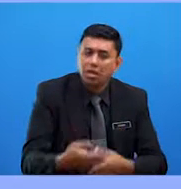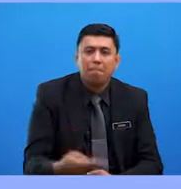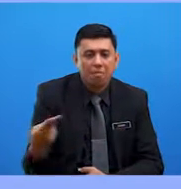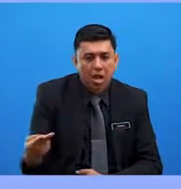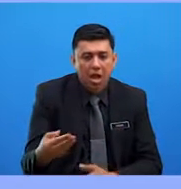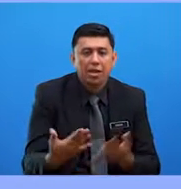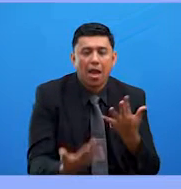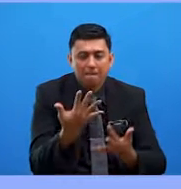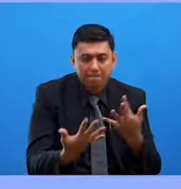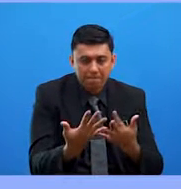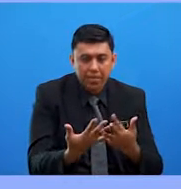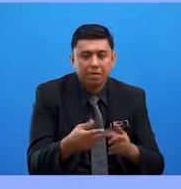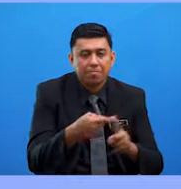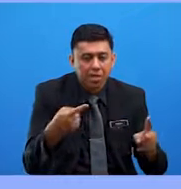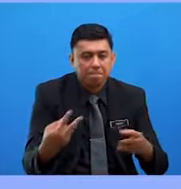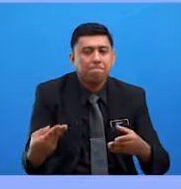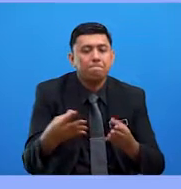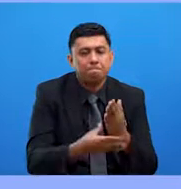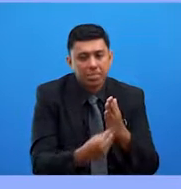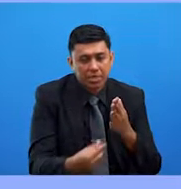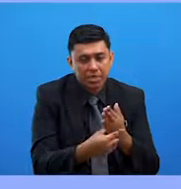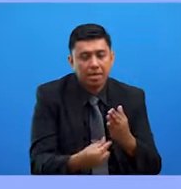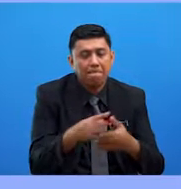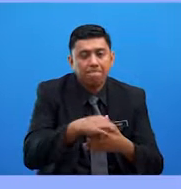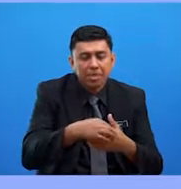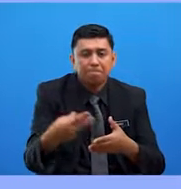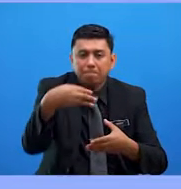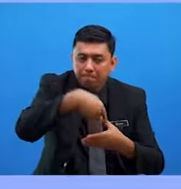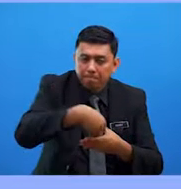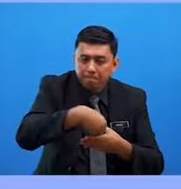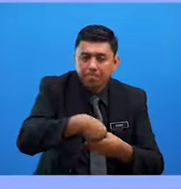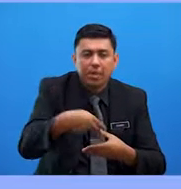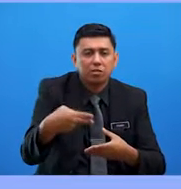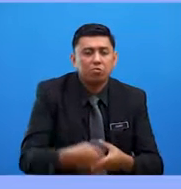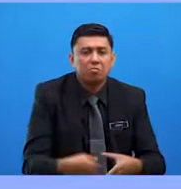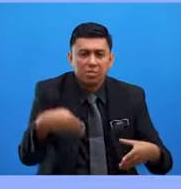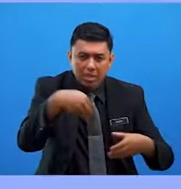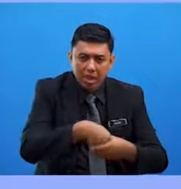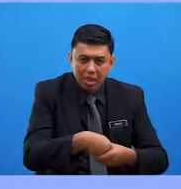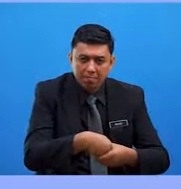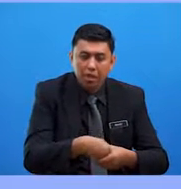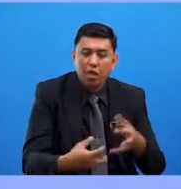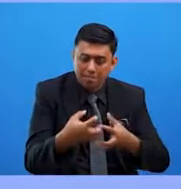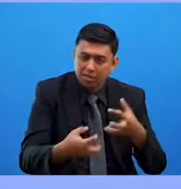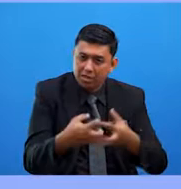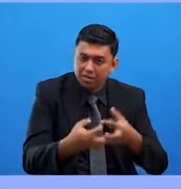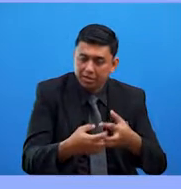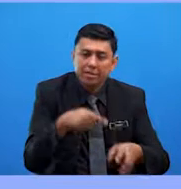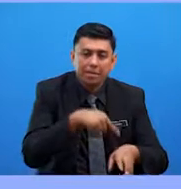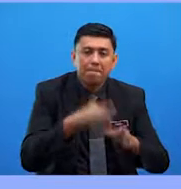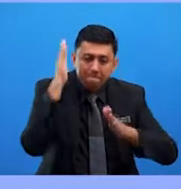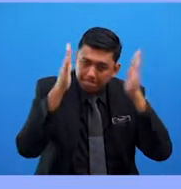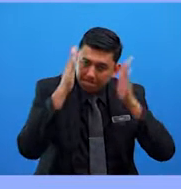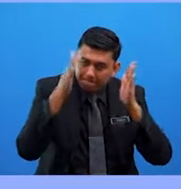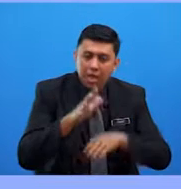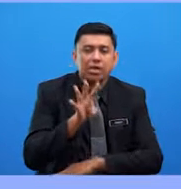api daripada minyak petroleum untuk digunakan dalam sektor perindustrian di Malaysia.